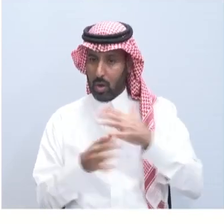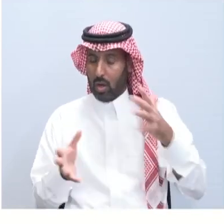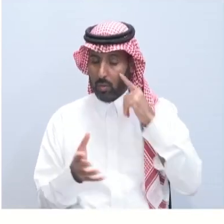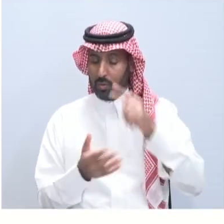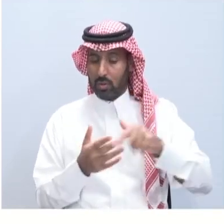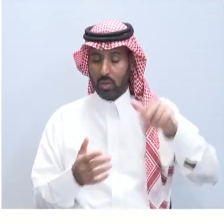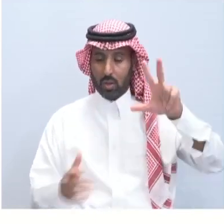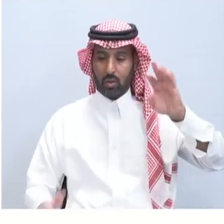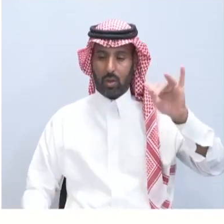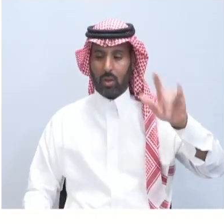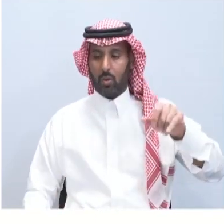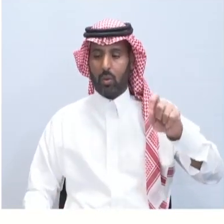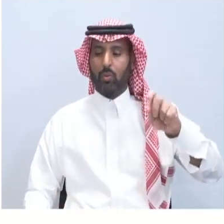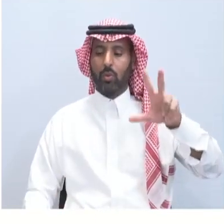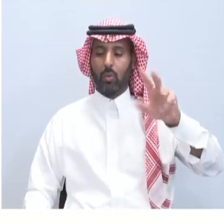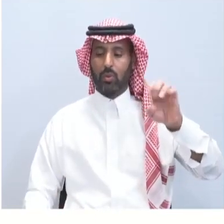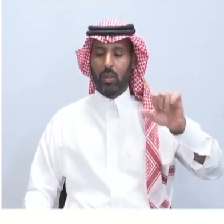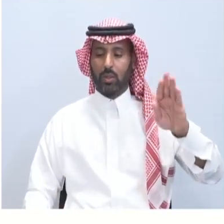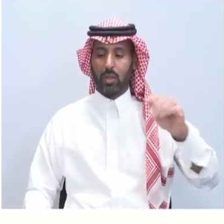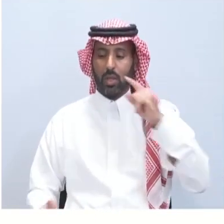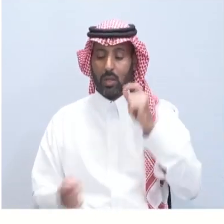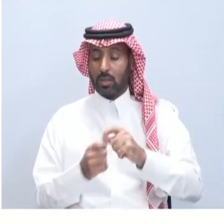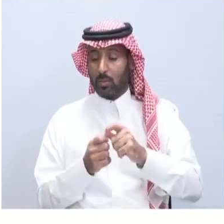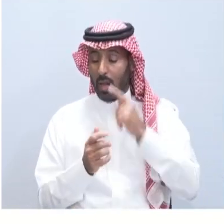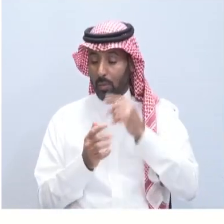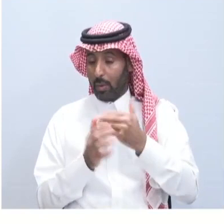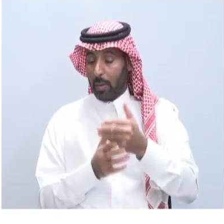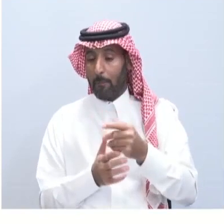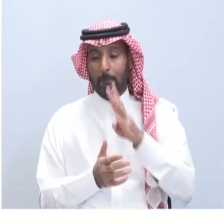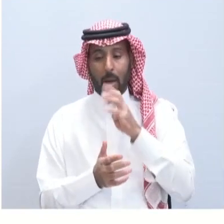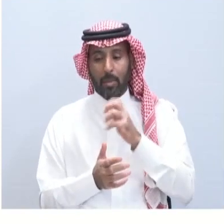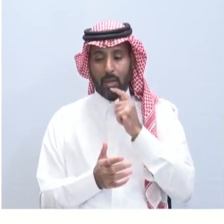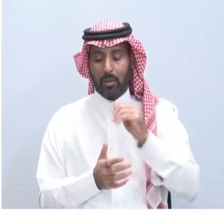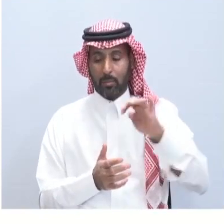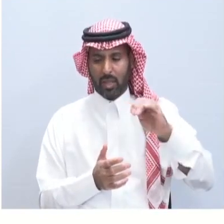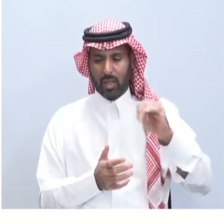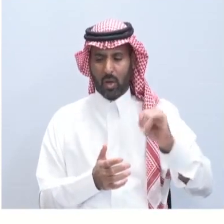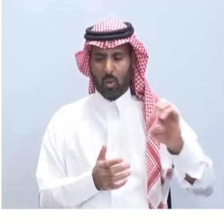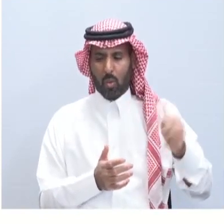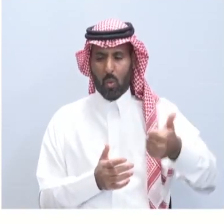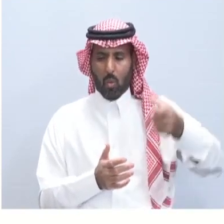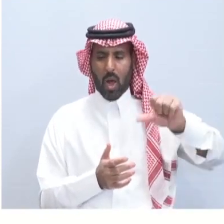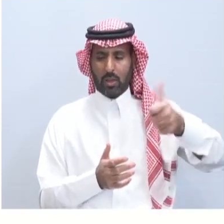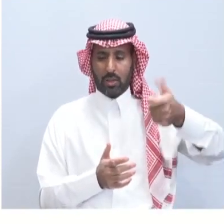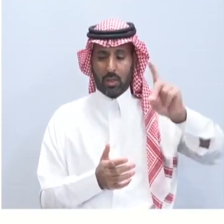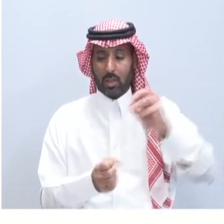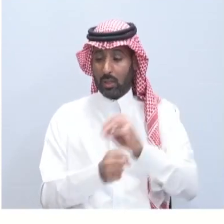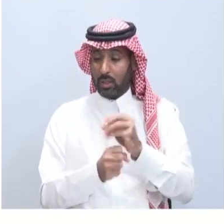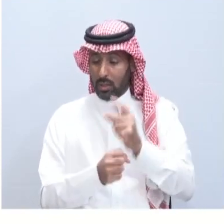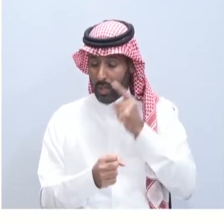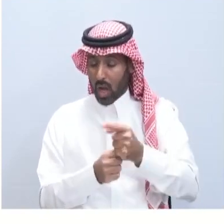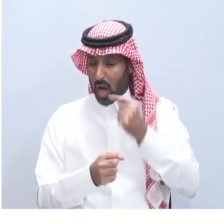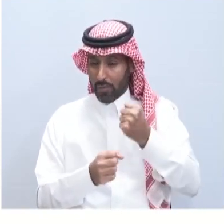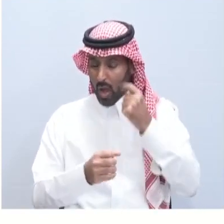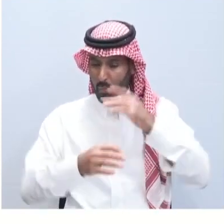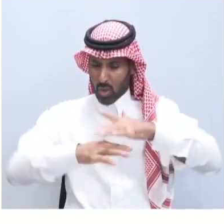على مستوى منطقه الشرق الاوسط وتبلغ طاقته الانتاجيه 400 ميجا وات بعد ذلك تطرقنا الى طاقه امواج